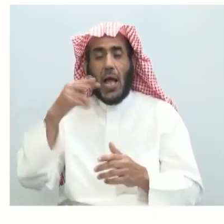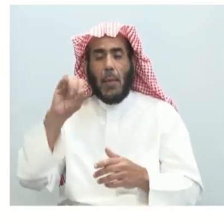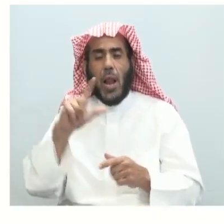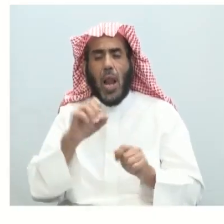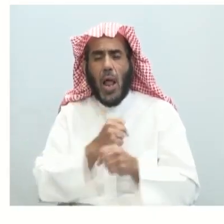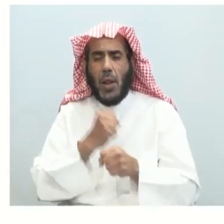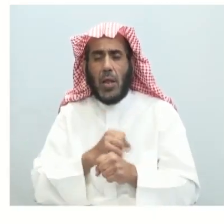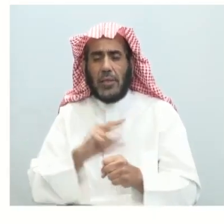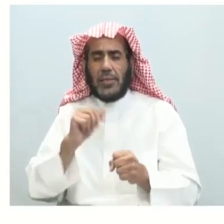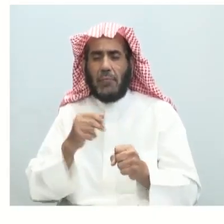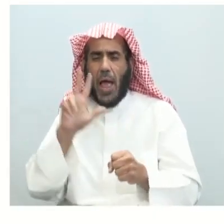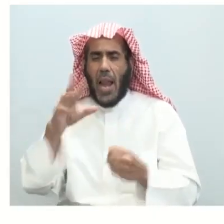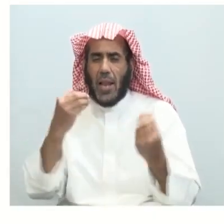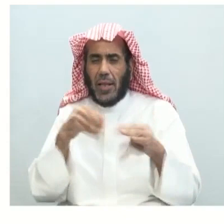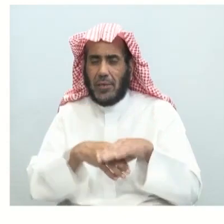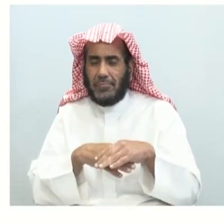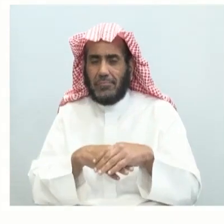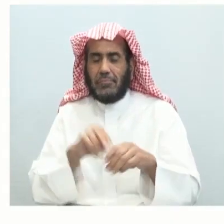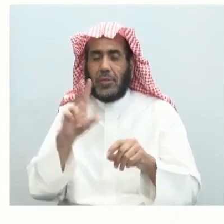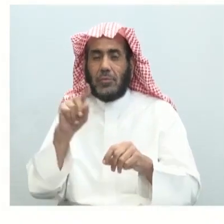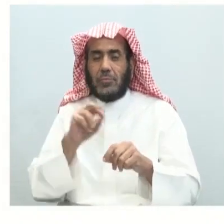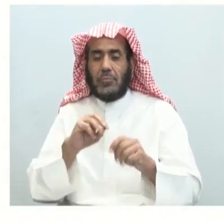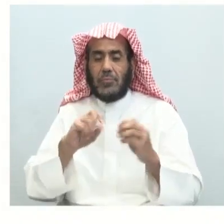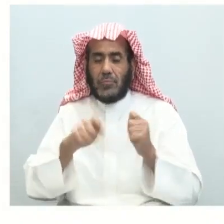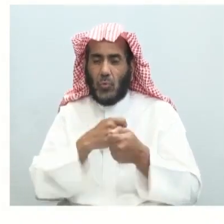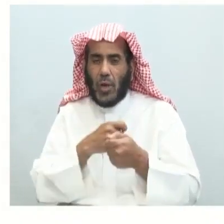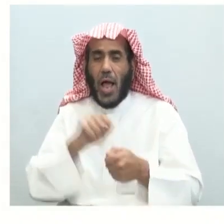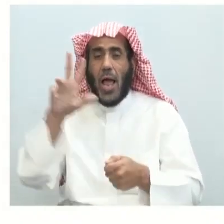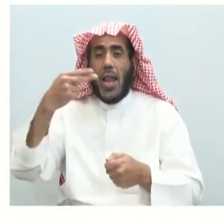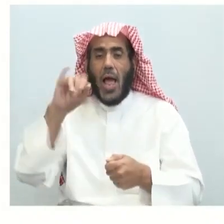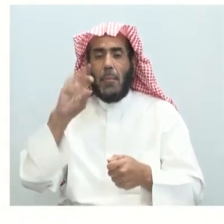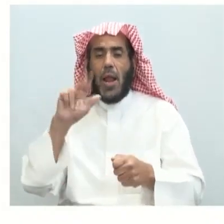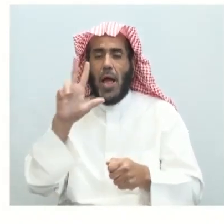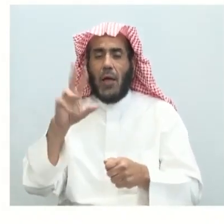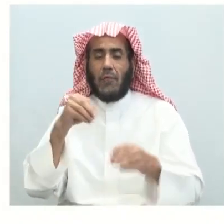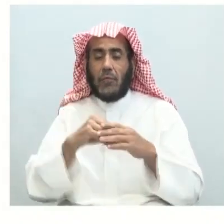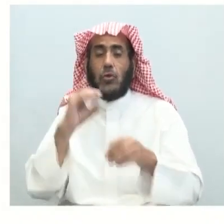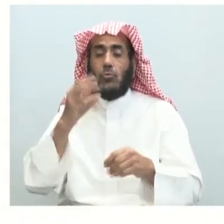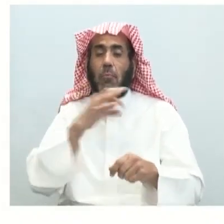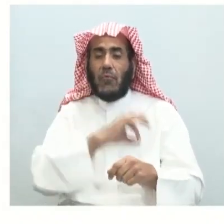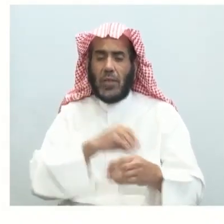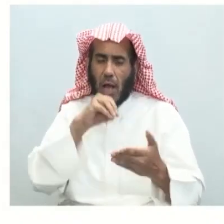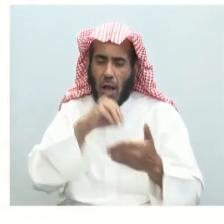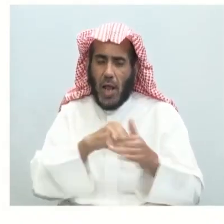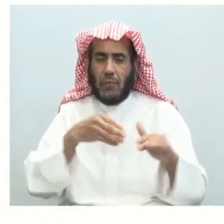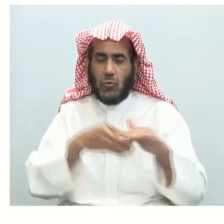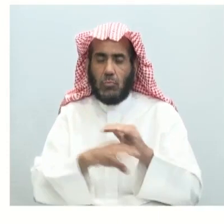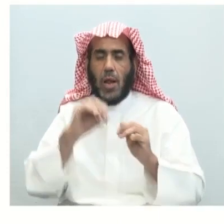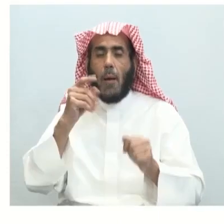عند تعريفها بال احسنتم ممتاز العمل اضعها في جمله مفيده